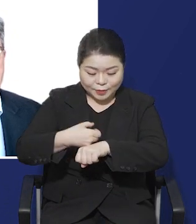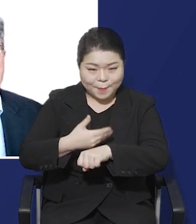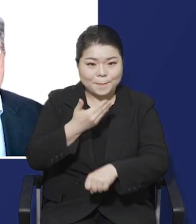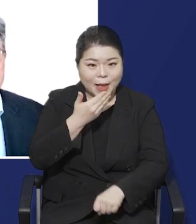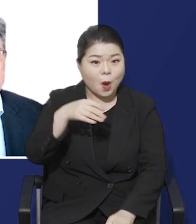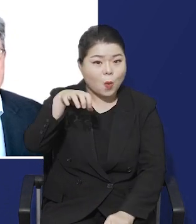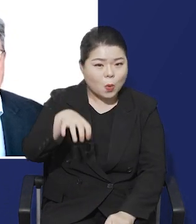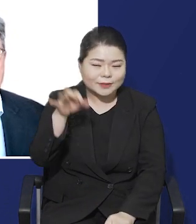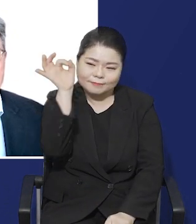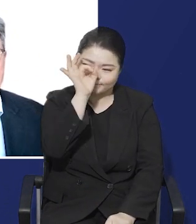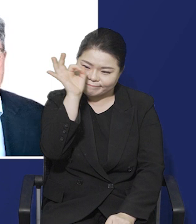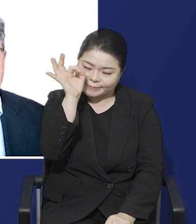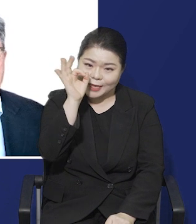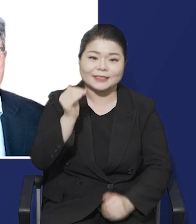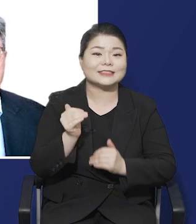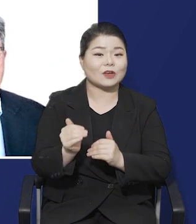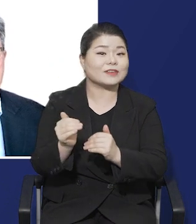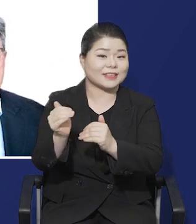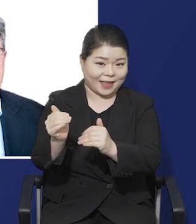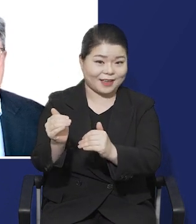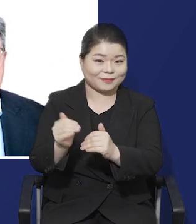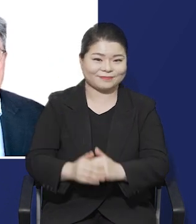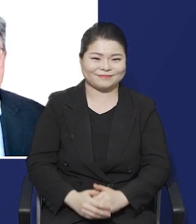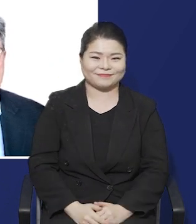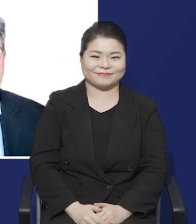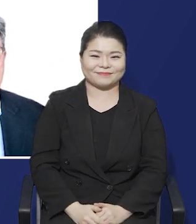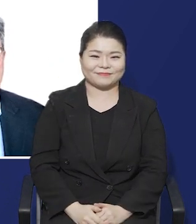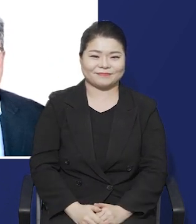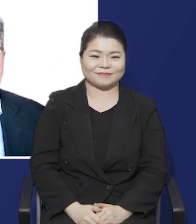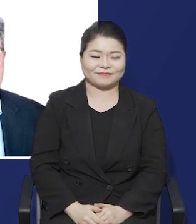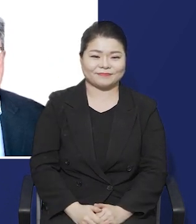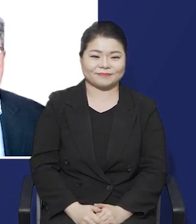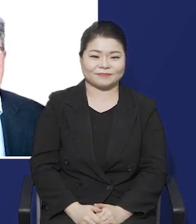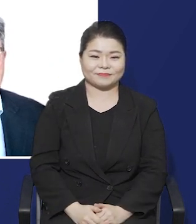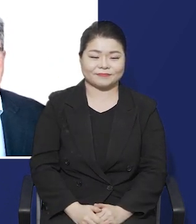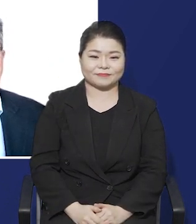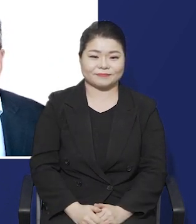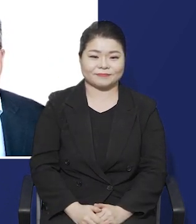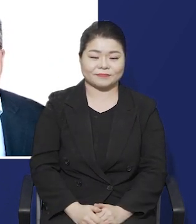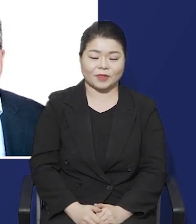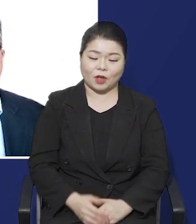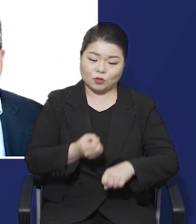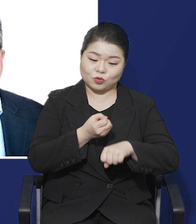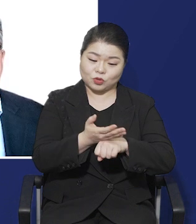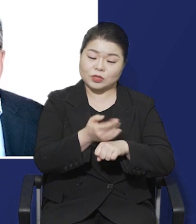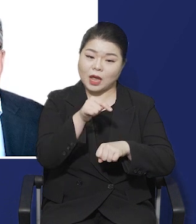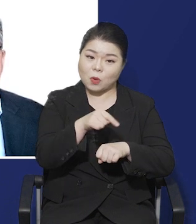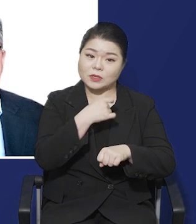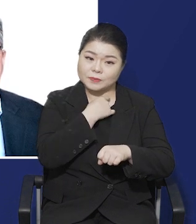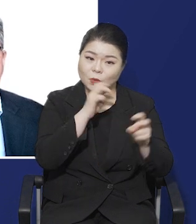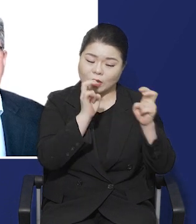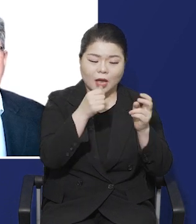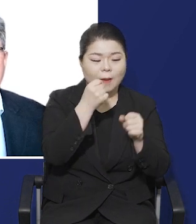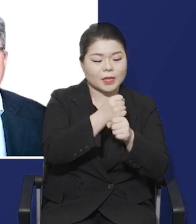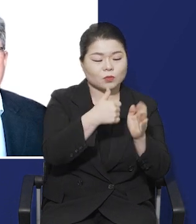시장을 탐색하기 위한 그러한 모든 절차를 말합니다. 즉, 수출하려는 기업이 생산